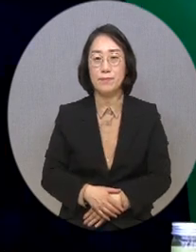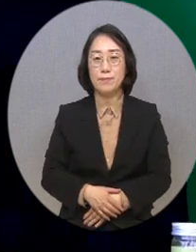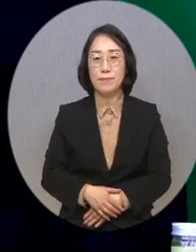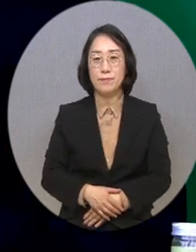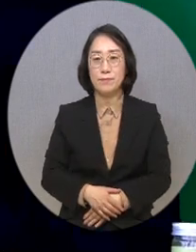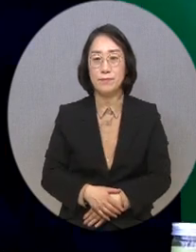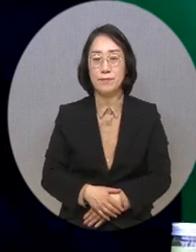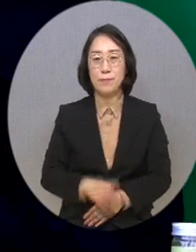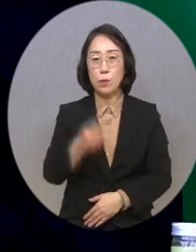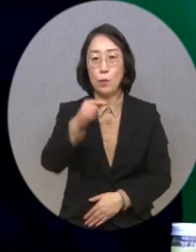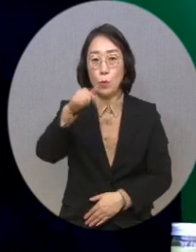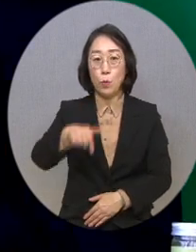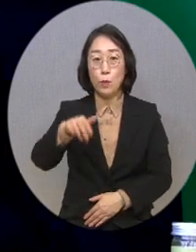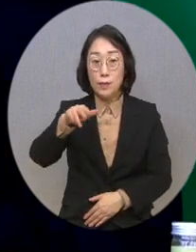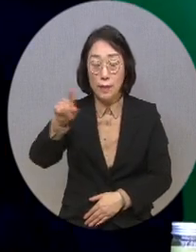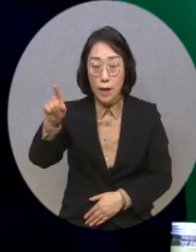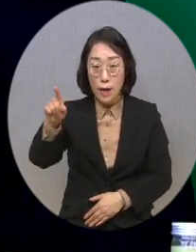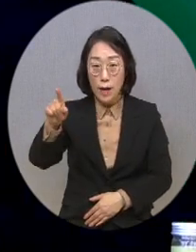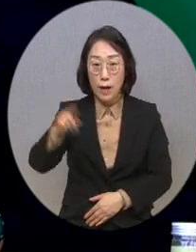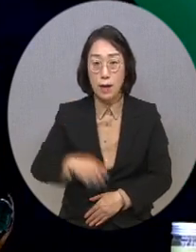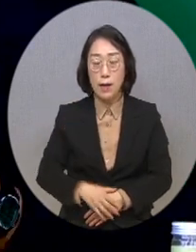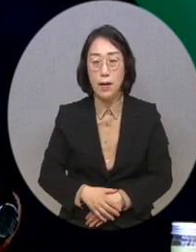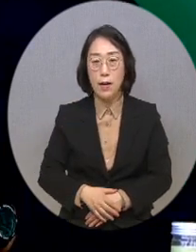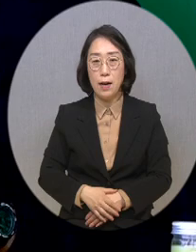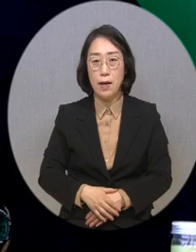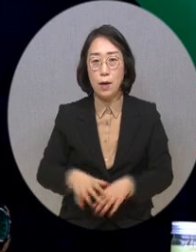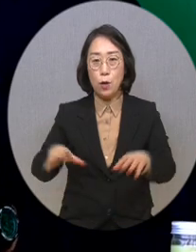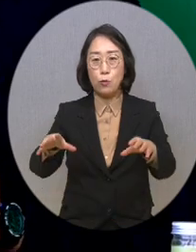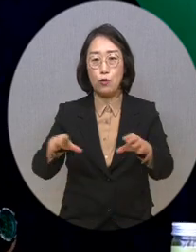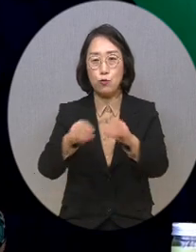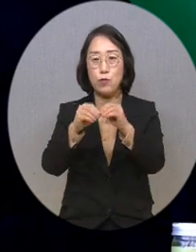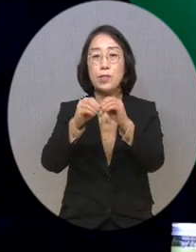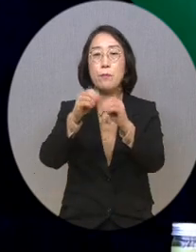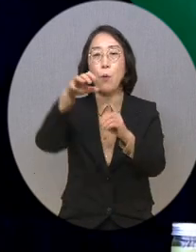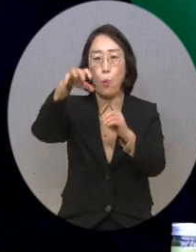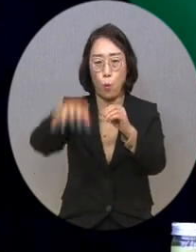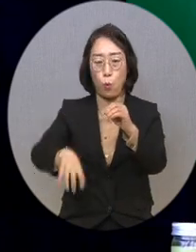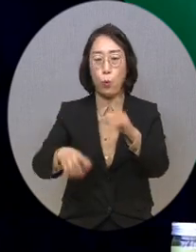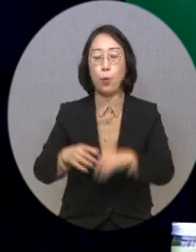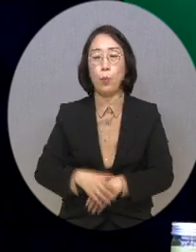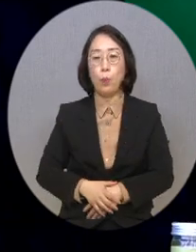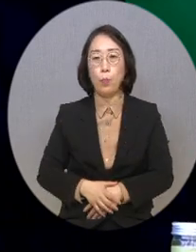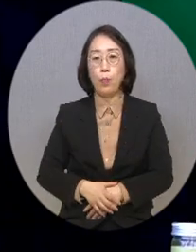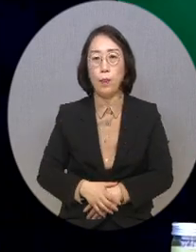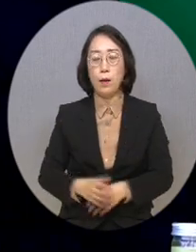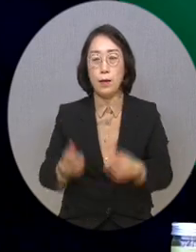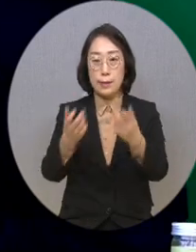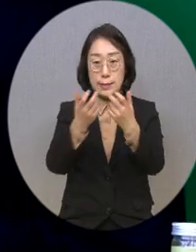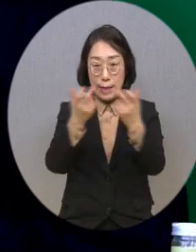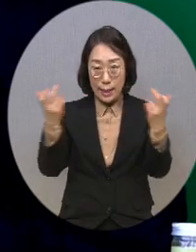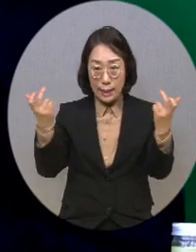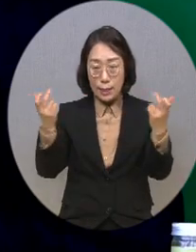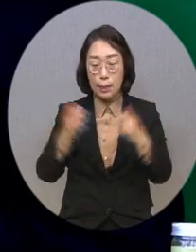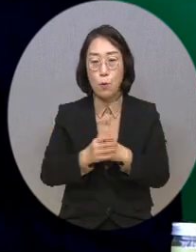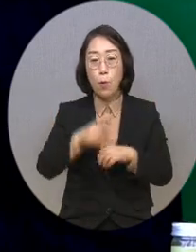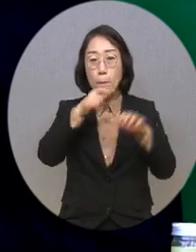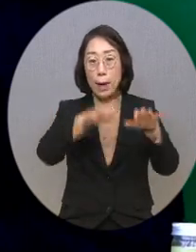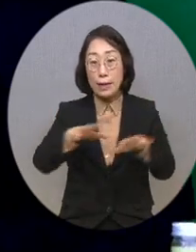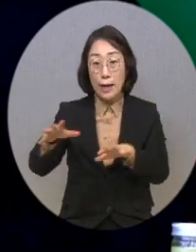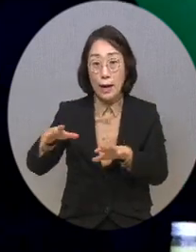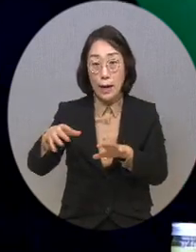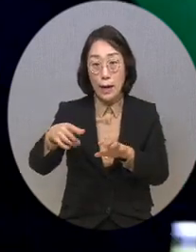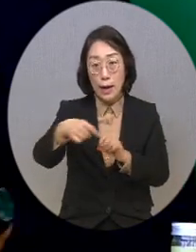저기 녹차 수도로 있잖아요. 그럼요. 근데 이 보성 같은 경우는 이 지역적으로 산과 또 바다가 어울리고 있어요. 아,